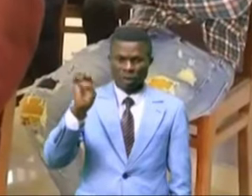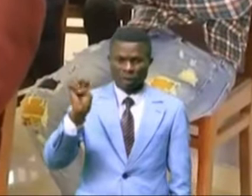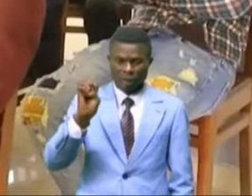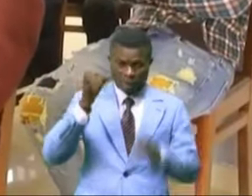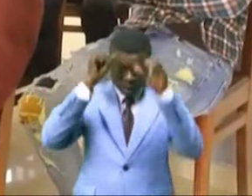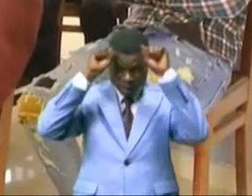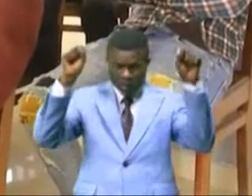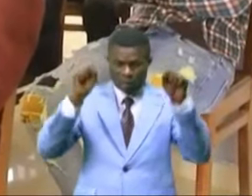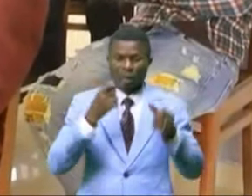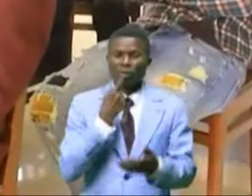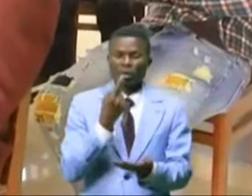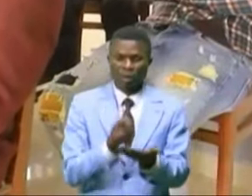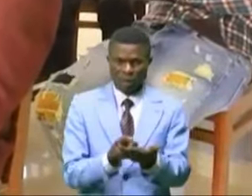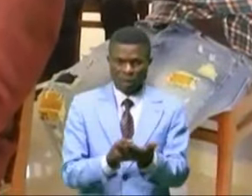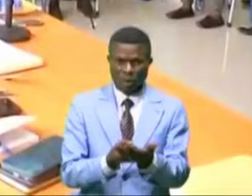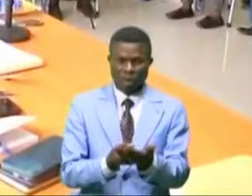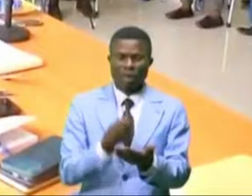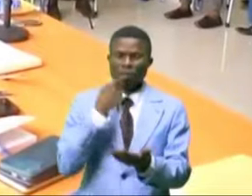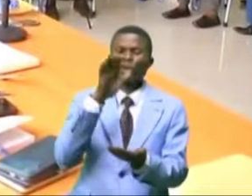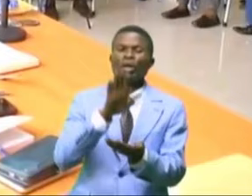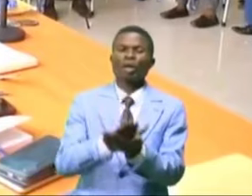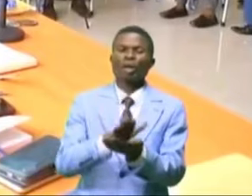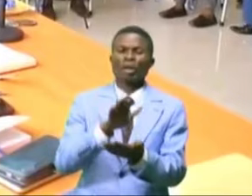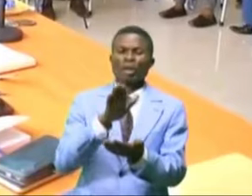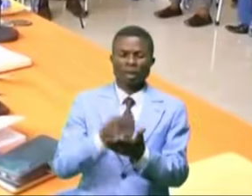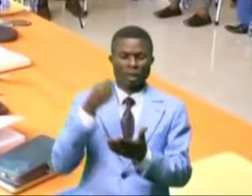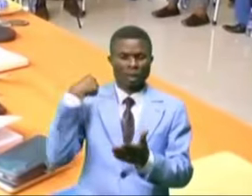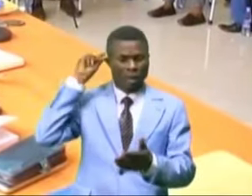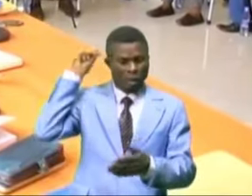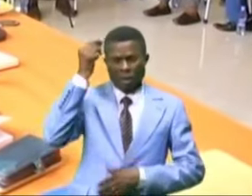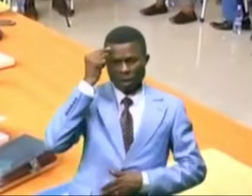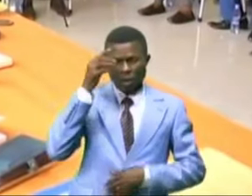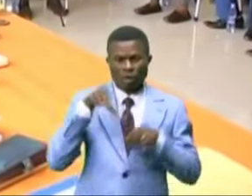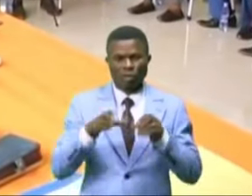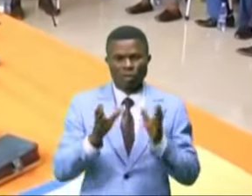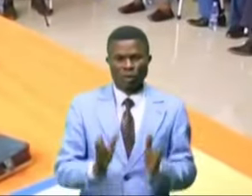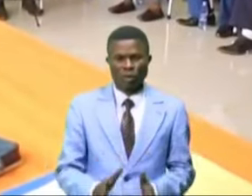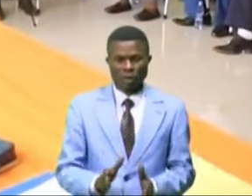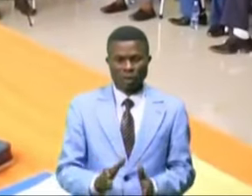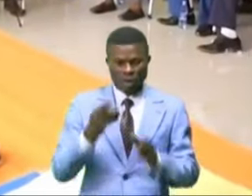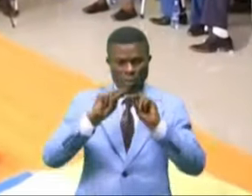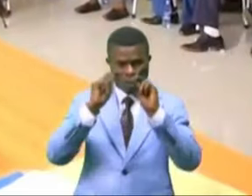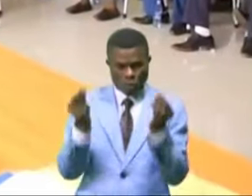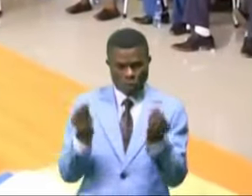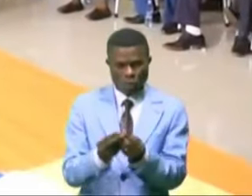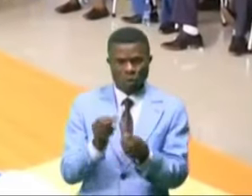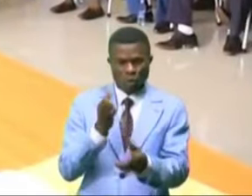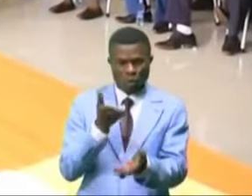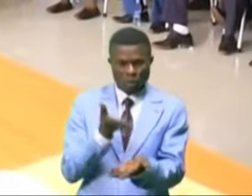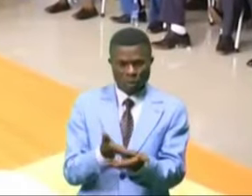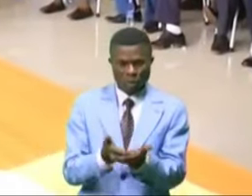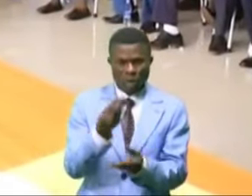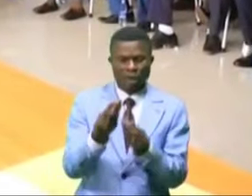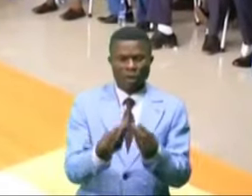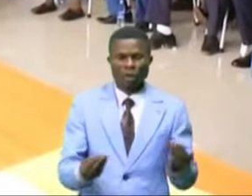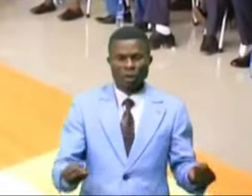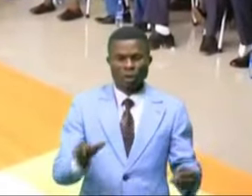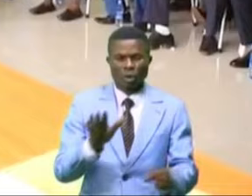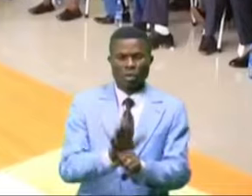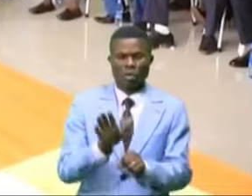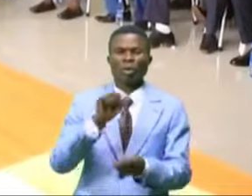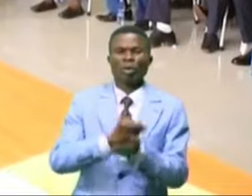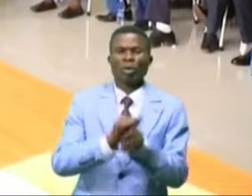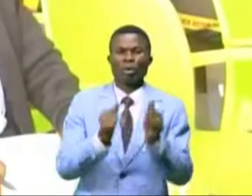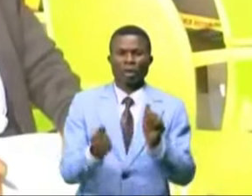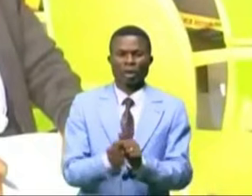des déclarants, a fort remercié le gouvernement congolais pour ce consulat qui va résoudre plusieurs problèmes